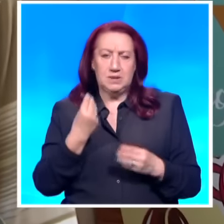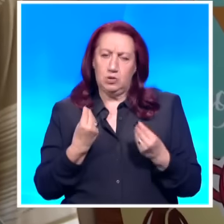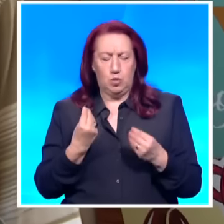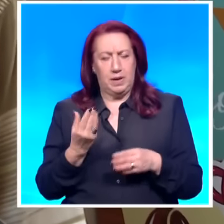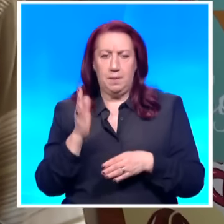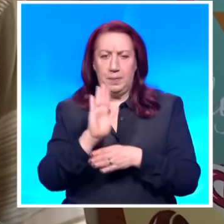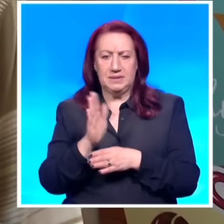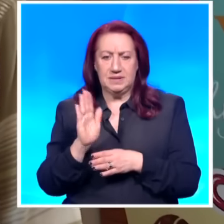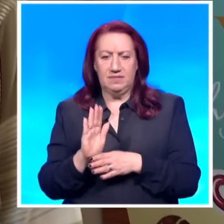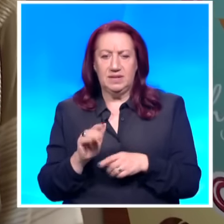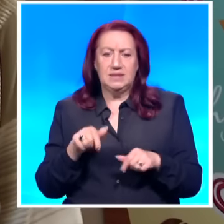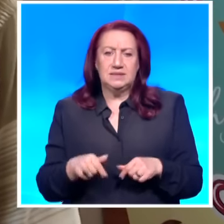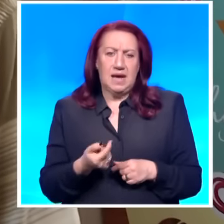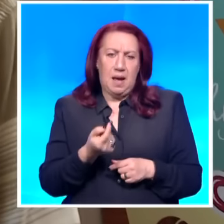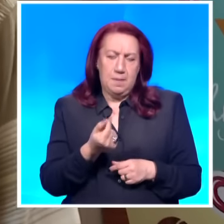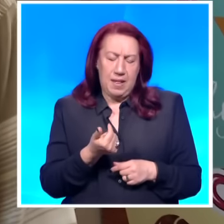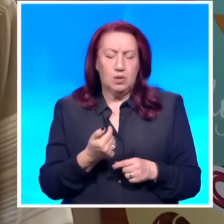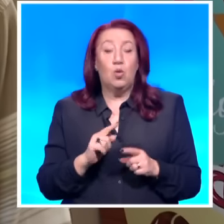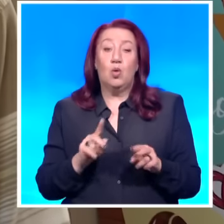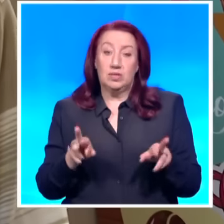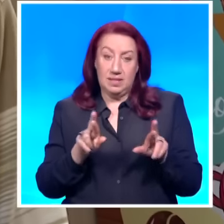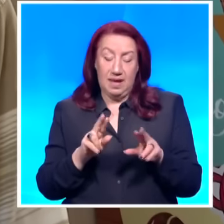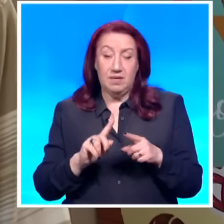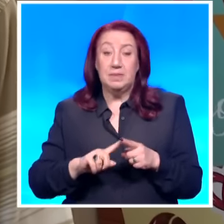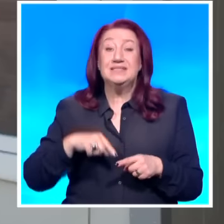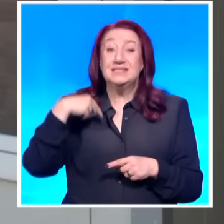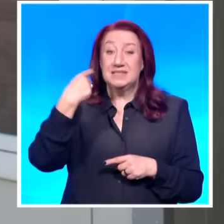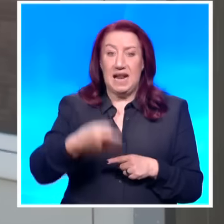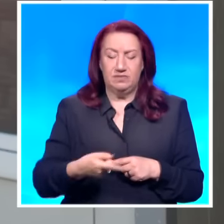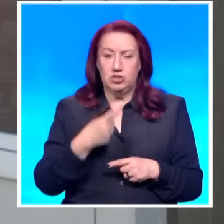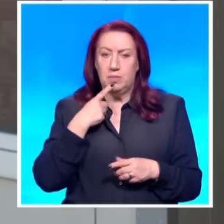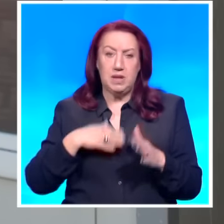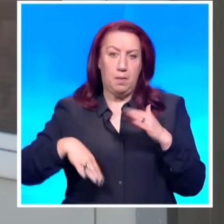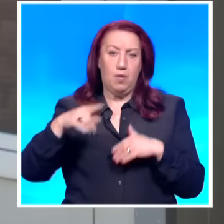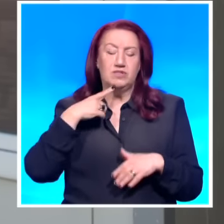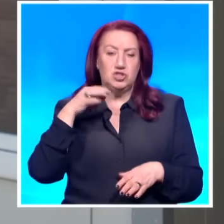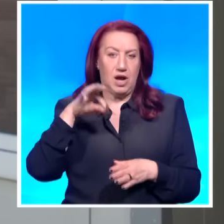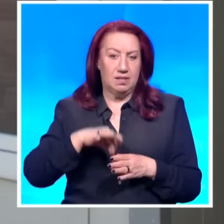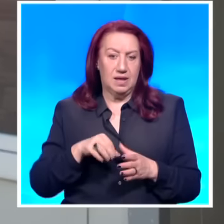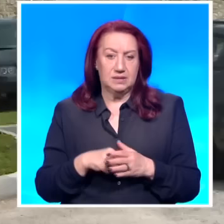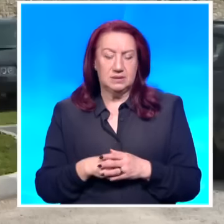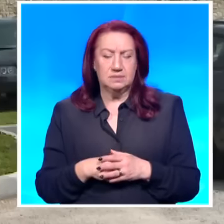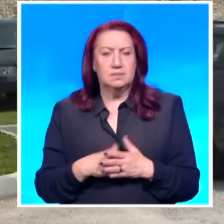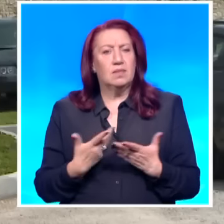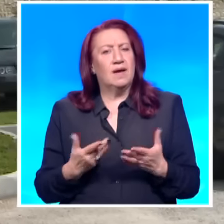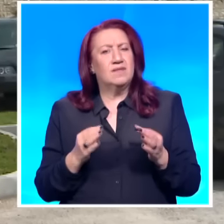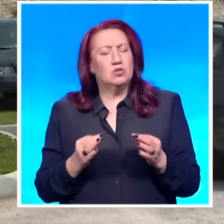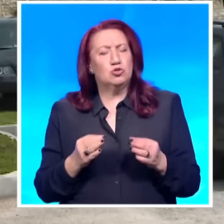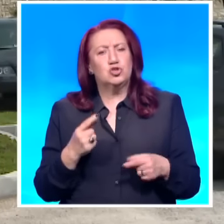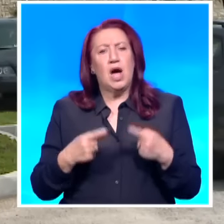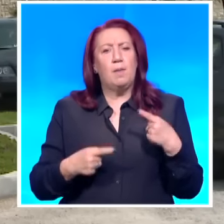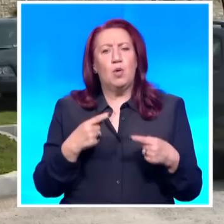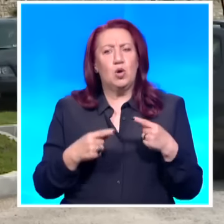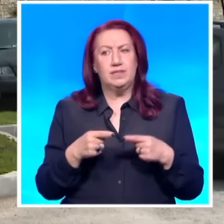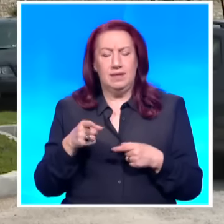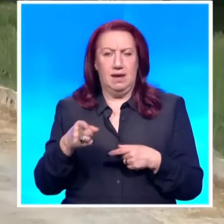че сега са малко гласове, да се надяваме следващия път, че повече вземам гласове. Каква ще е точно политиката на партията, все още никой не